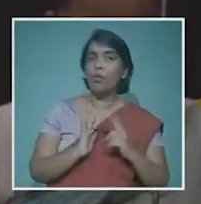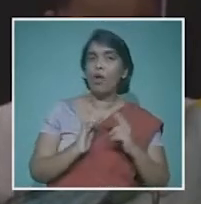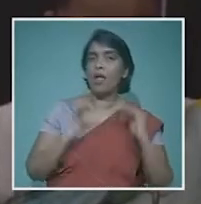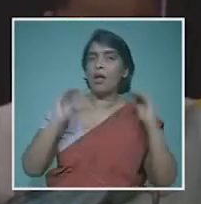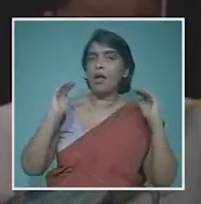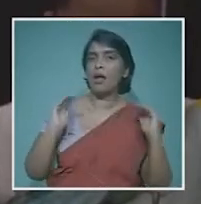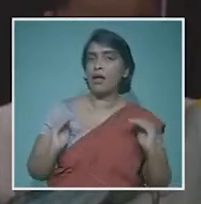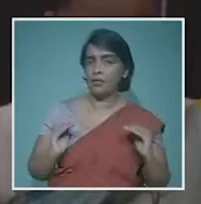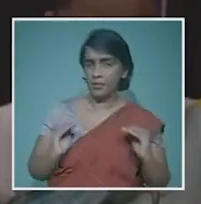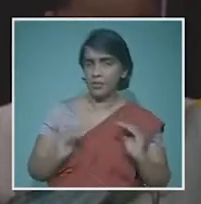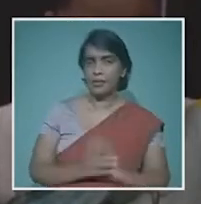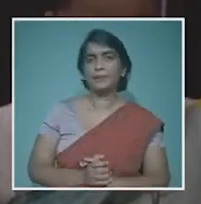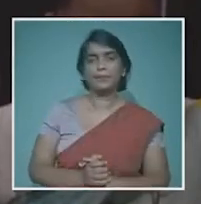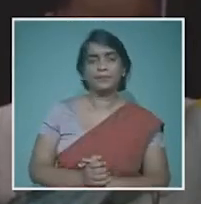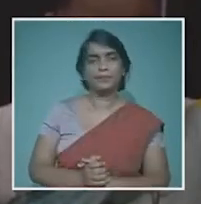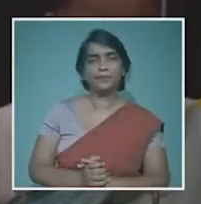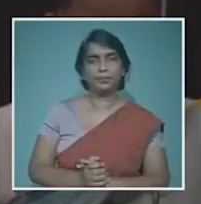කළේ